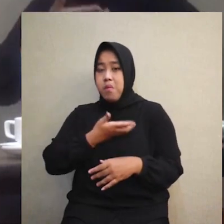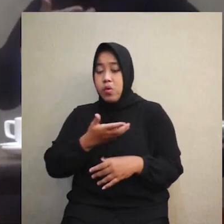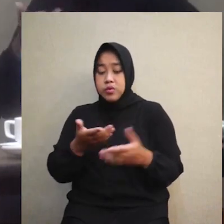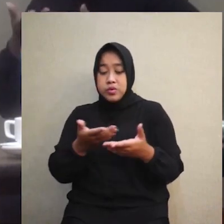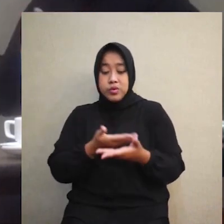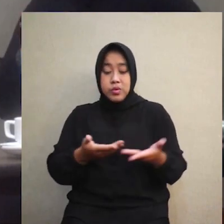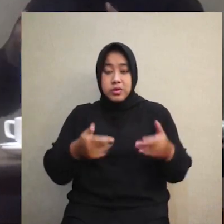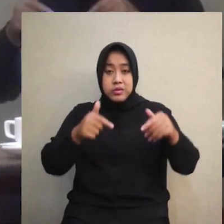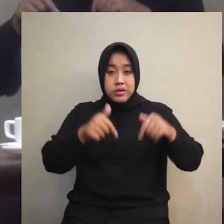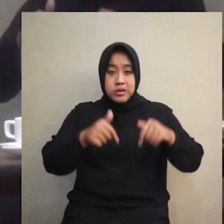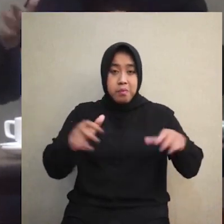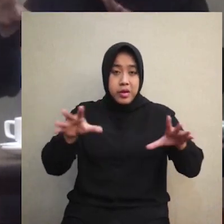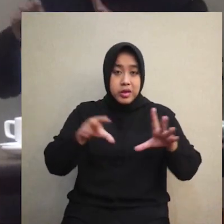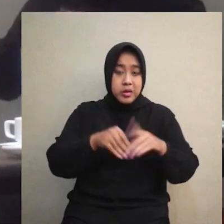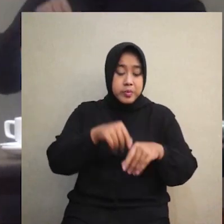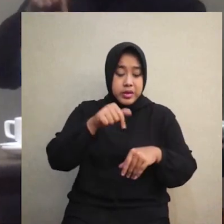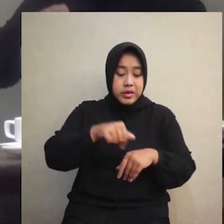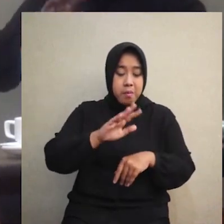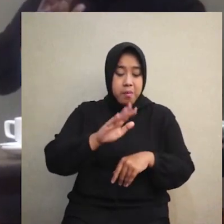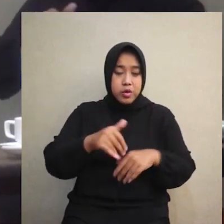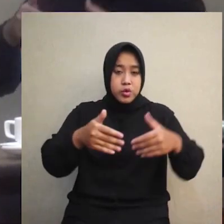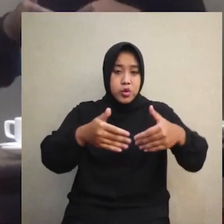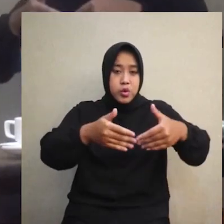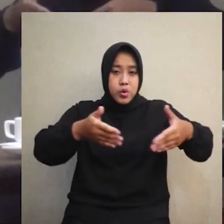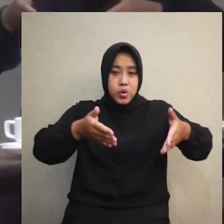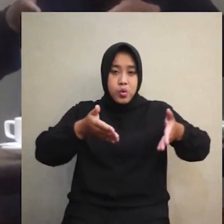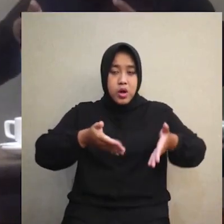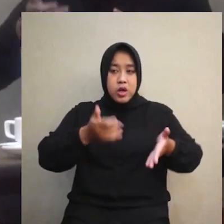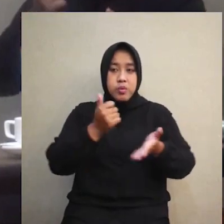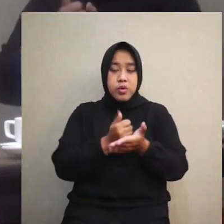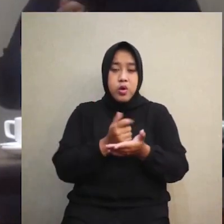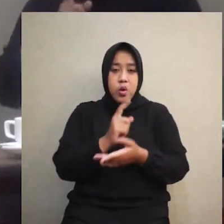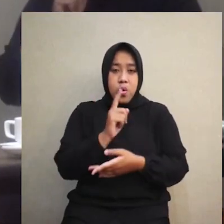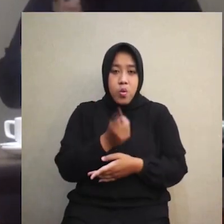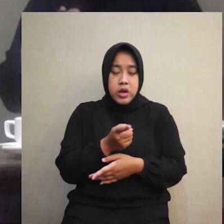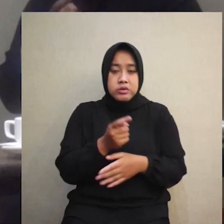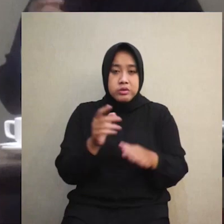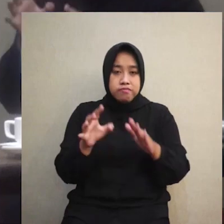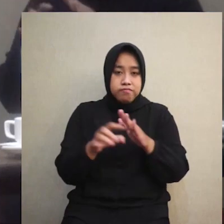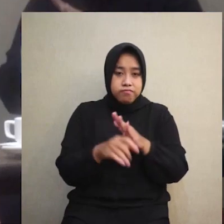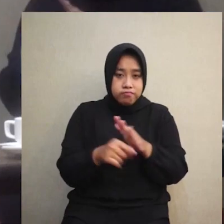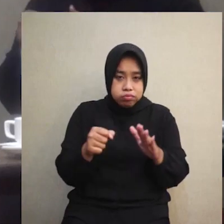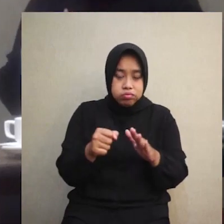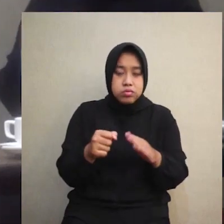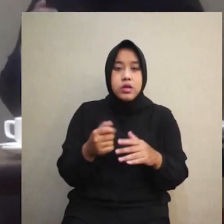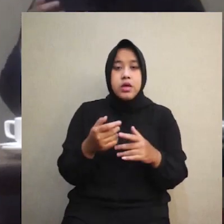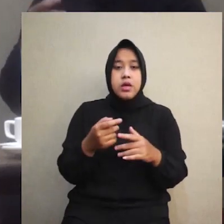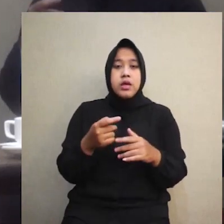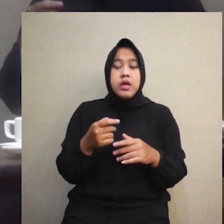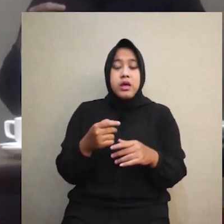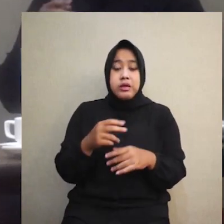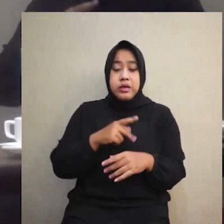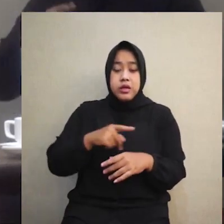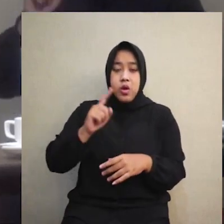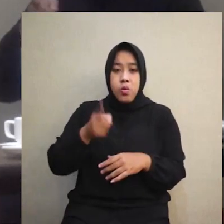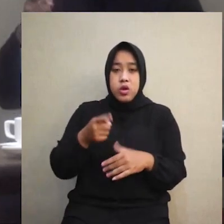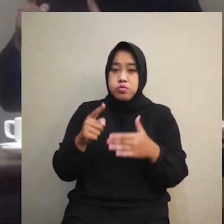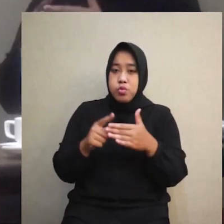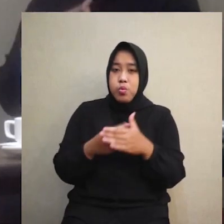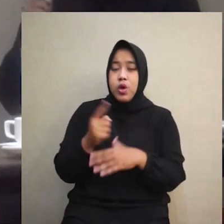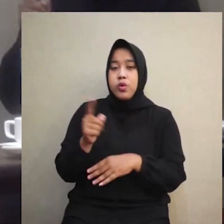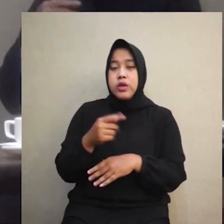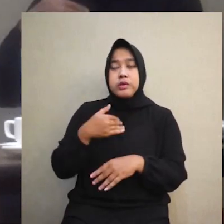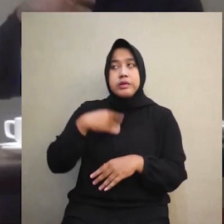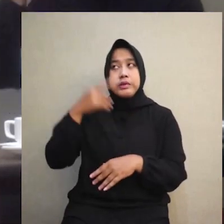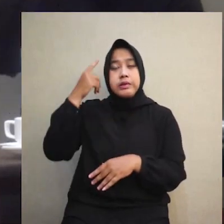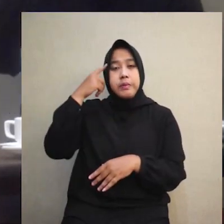ini di mana partisipasi itu masih menjadi ruang yang memang harus kita rebut kita create itu Ya kita yang harus memulai gitu